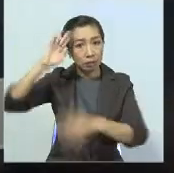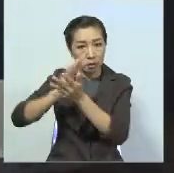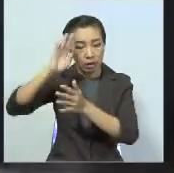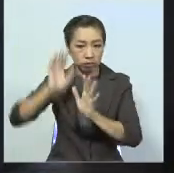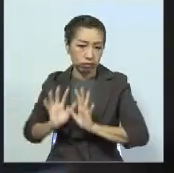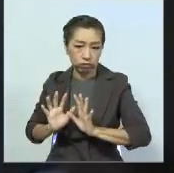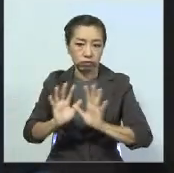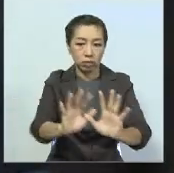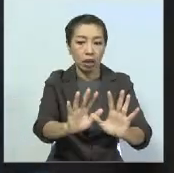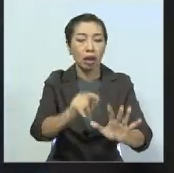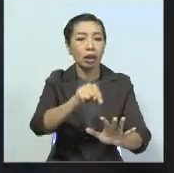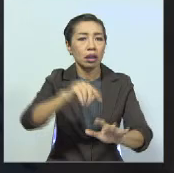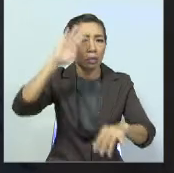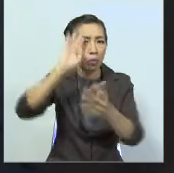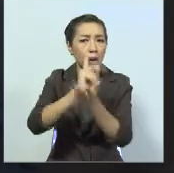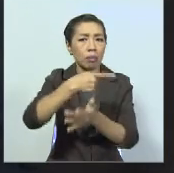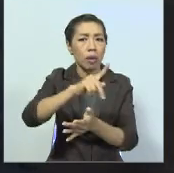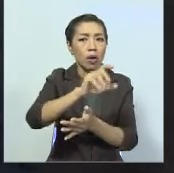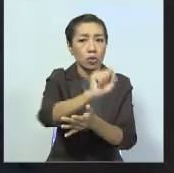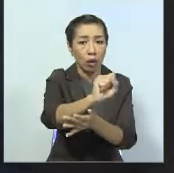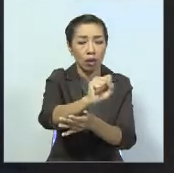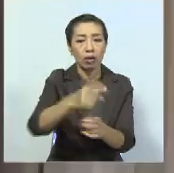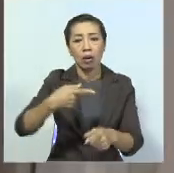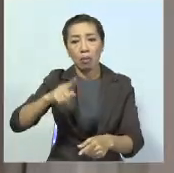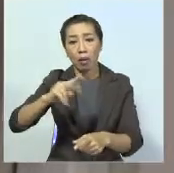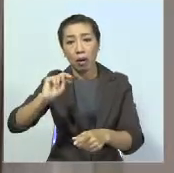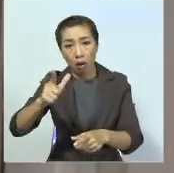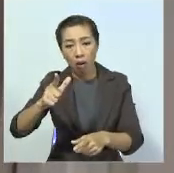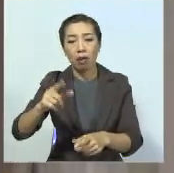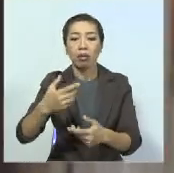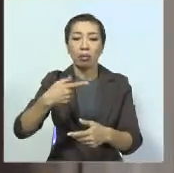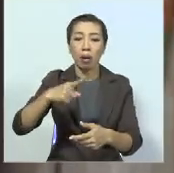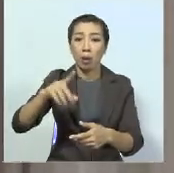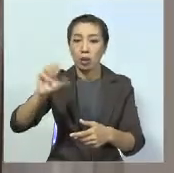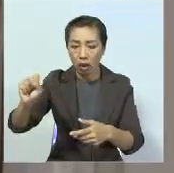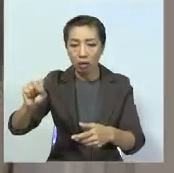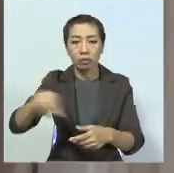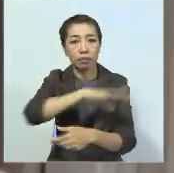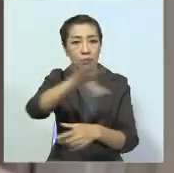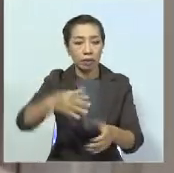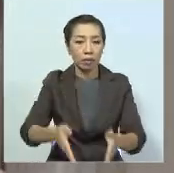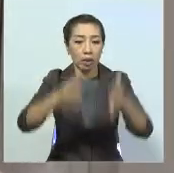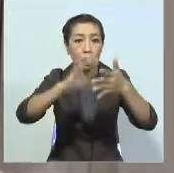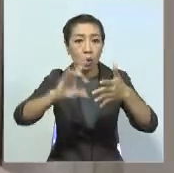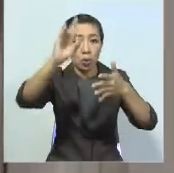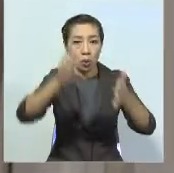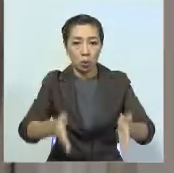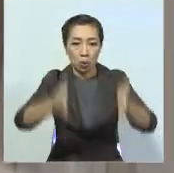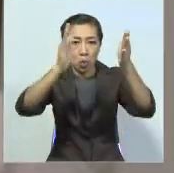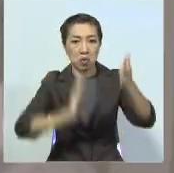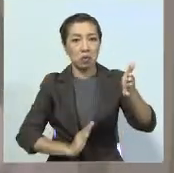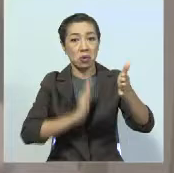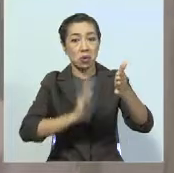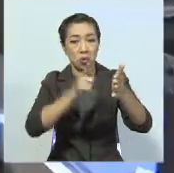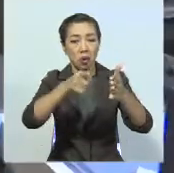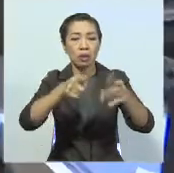ไปก็คือตำรวจปราบปรามยาเสพติดและสำนักงานปปงและปปสเนี่ยค่ะไปตรวจที่คอนโดมิเนียมหรูย่านวุ